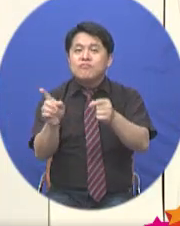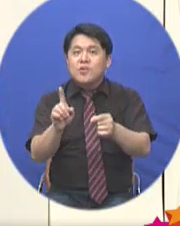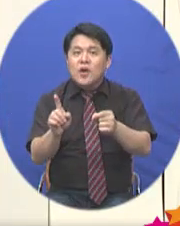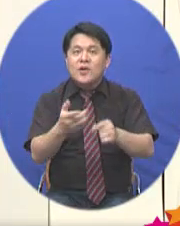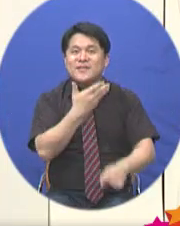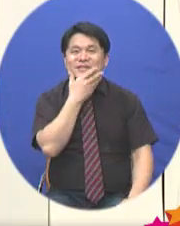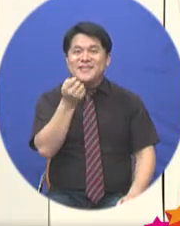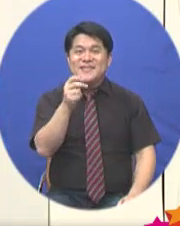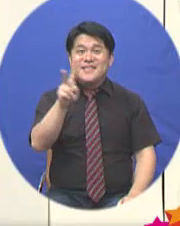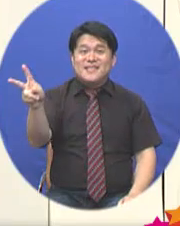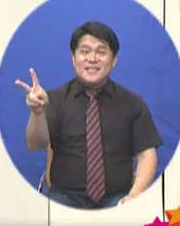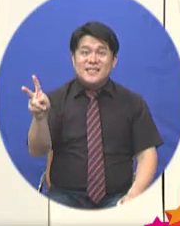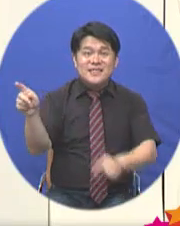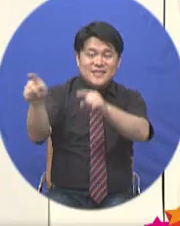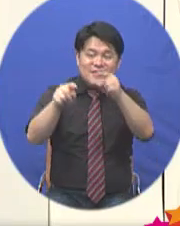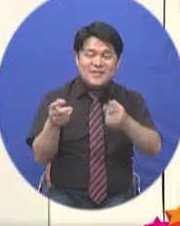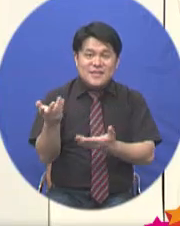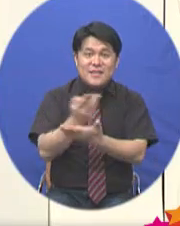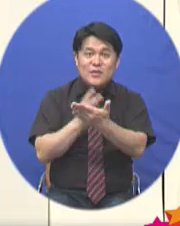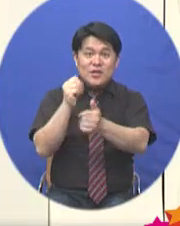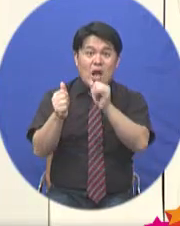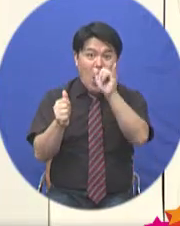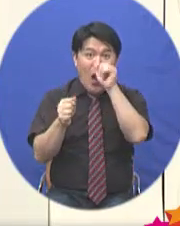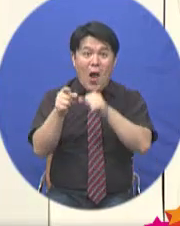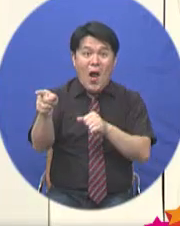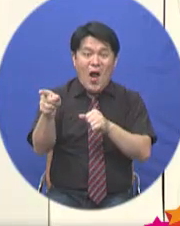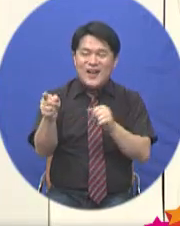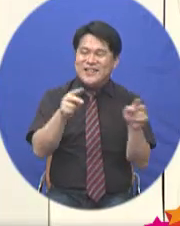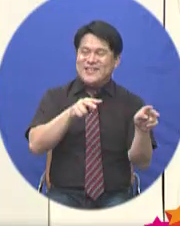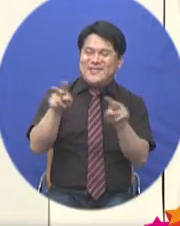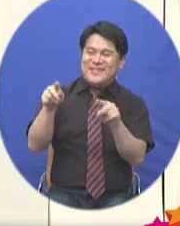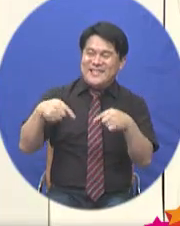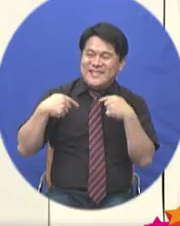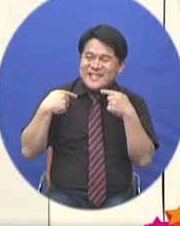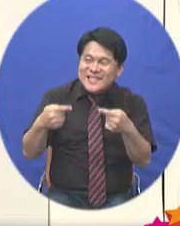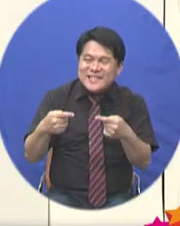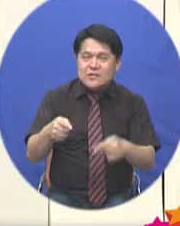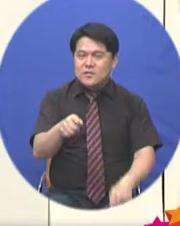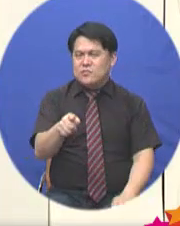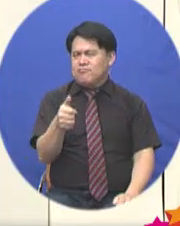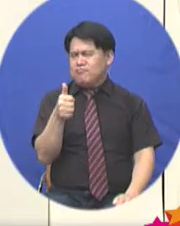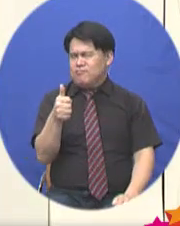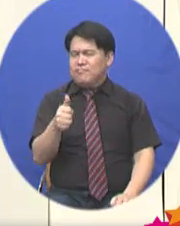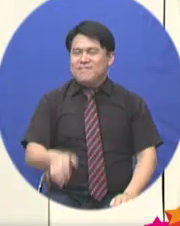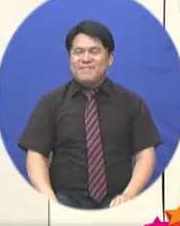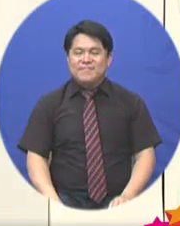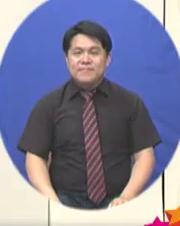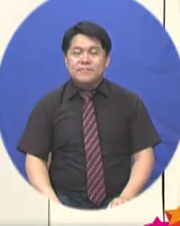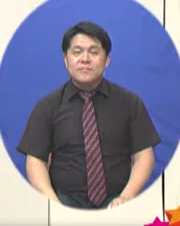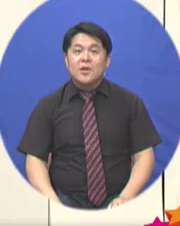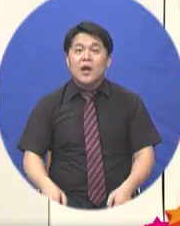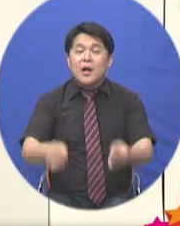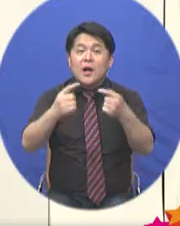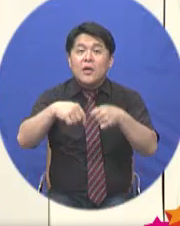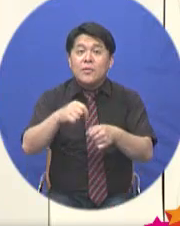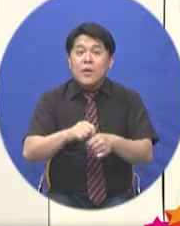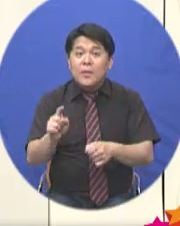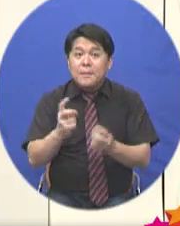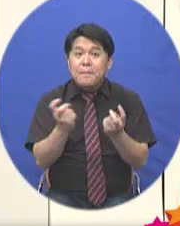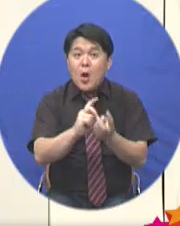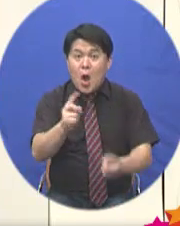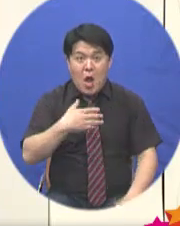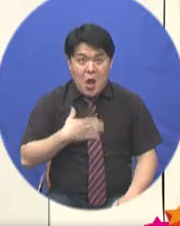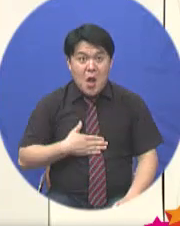복지TV 생방송 전국 나눔 노래자랑과 함께하는 것입니다. 맞습니다. 그러기 위해서는 참여 방법을 또